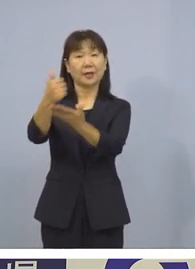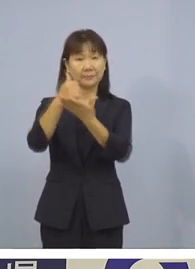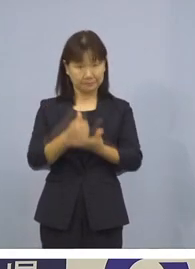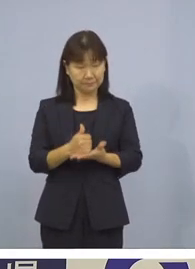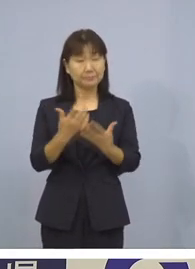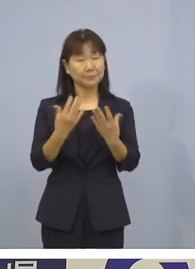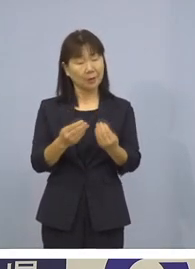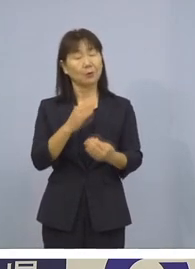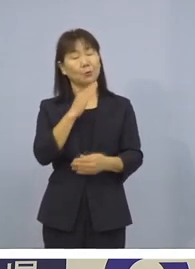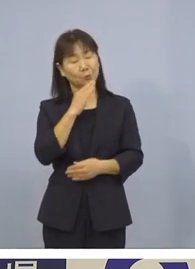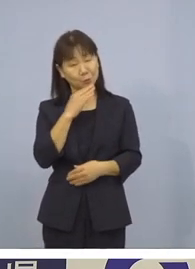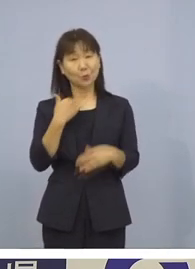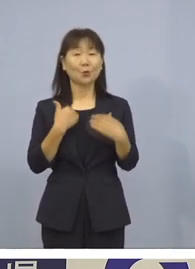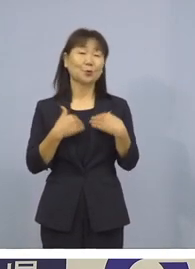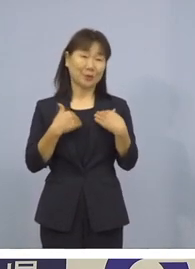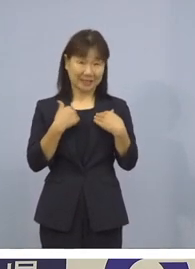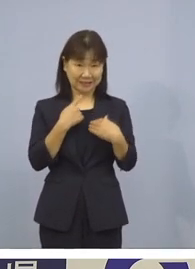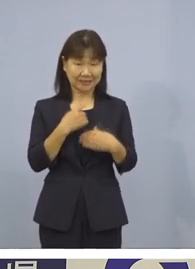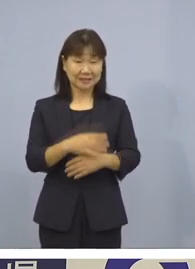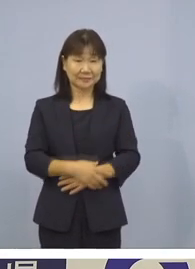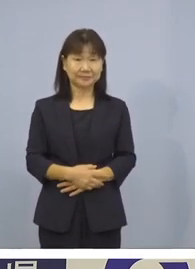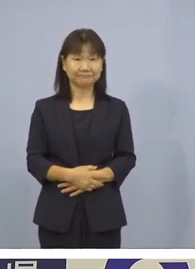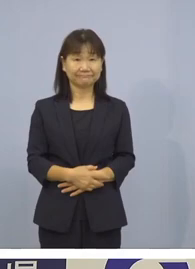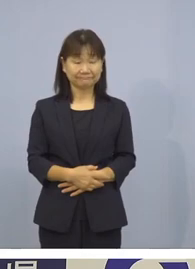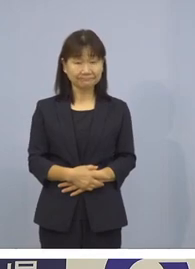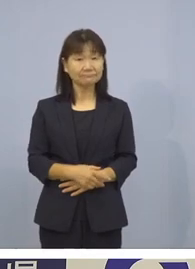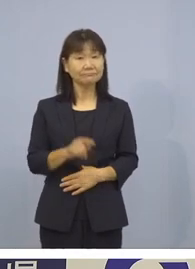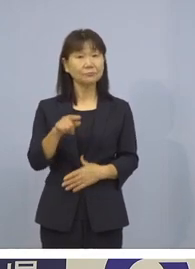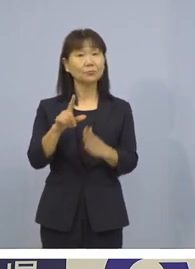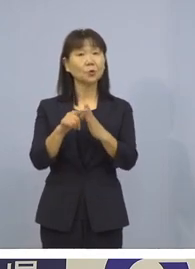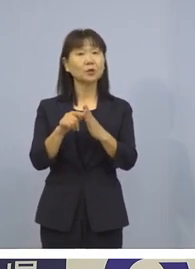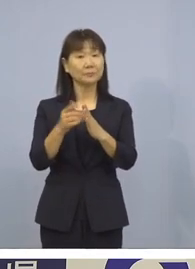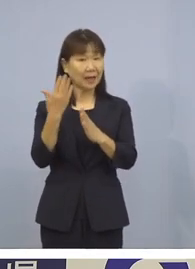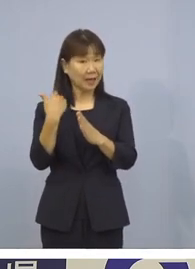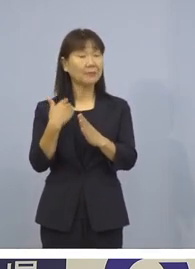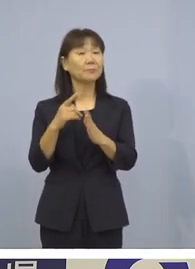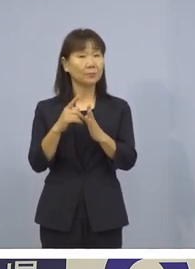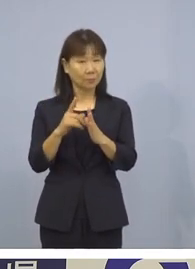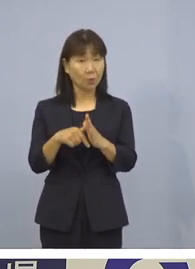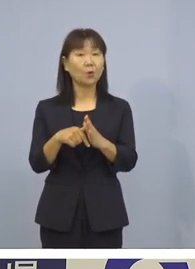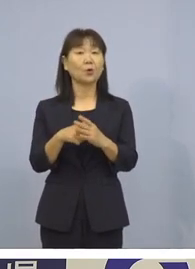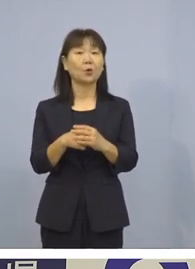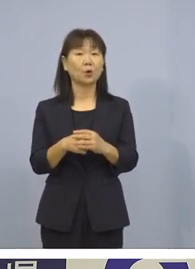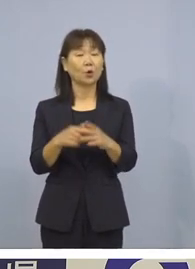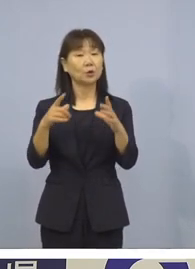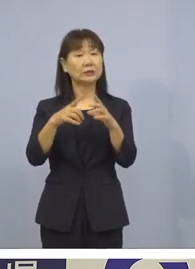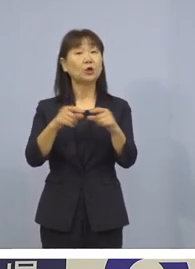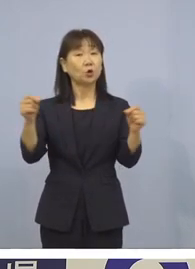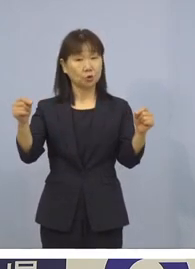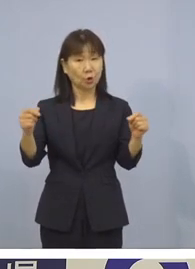それは本当嬉しいですね。で、当時もですね、大